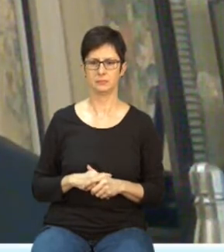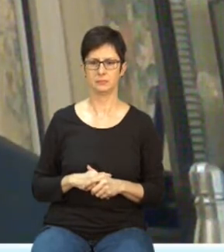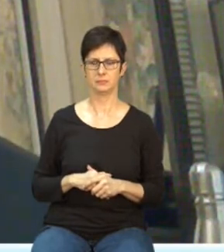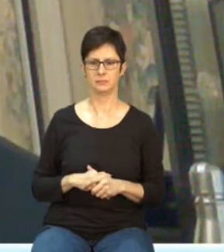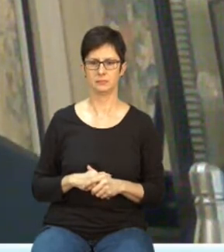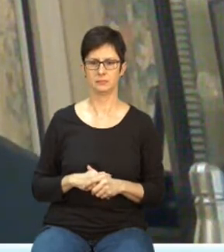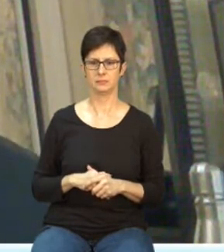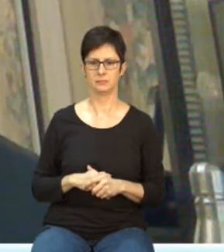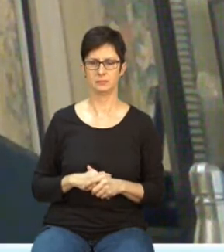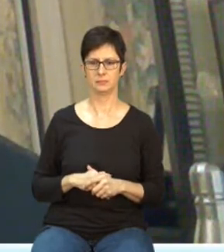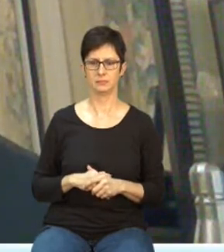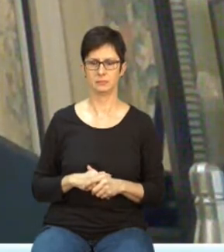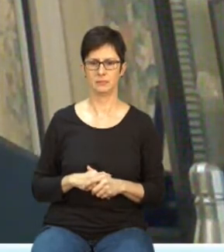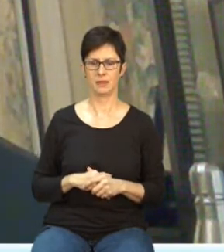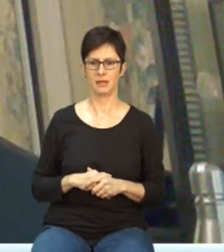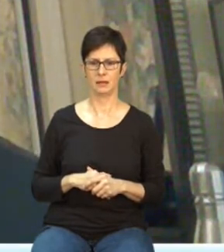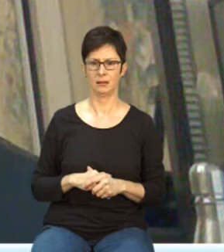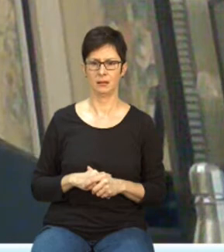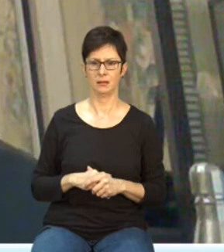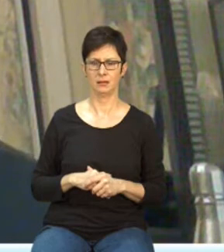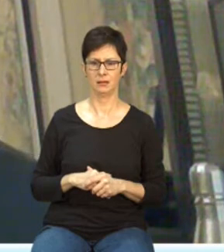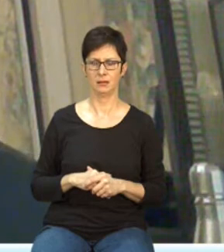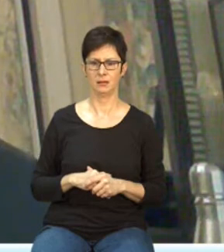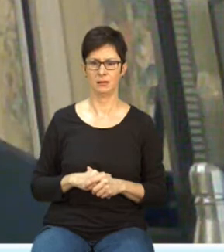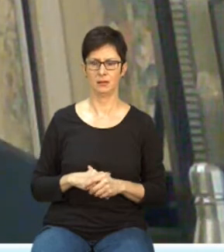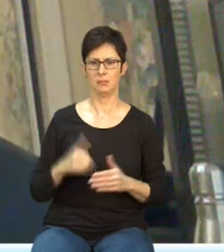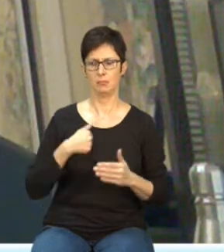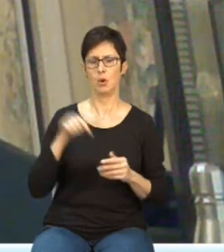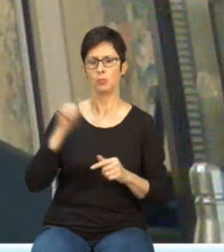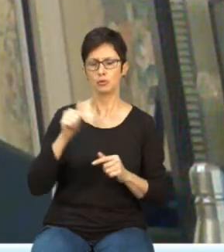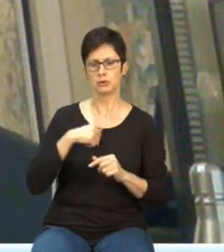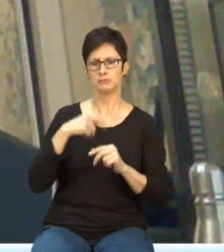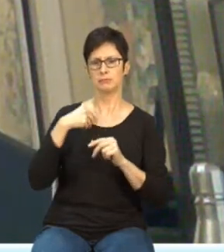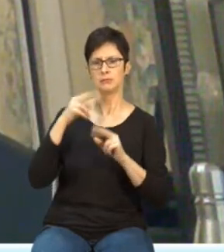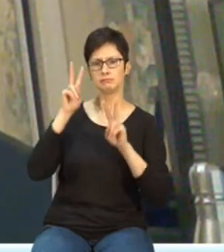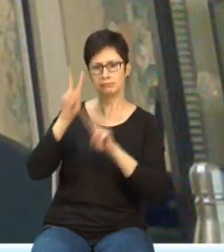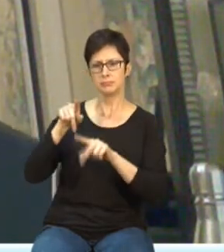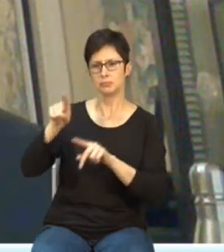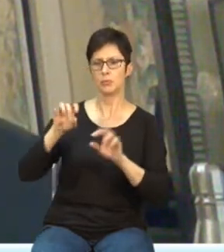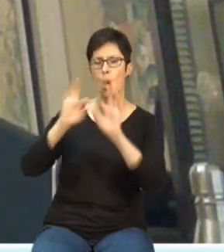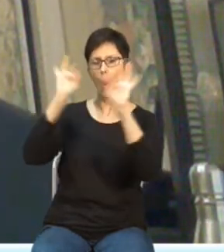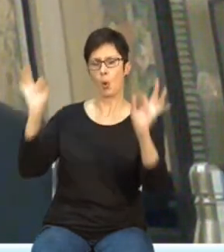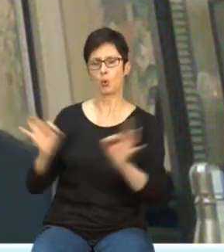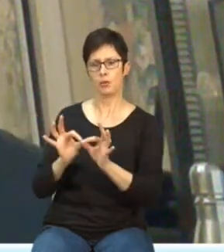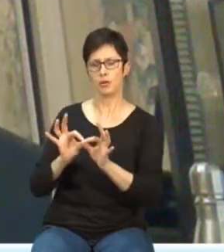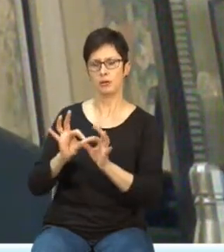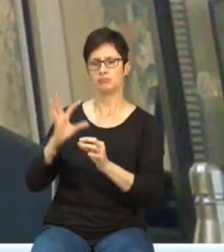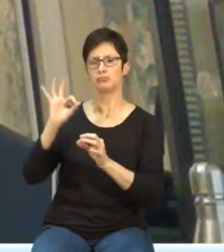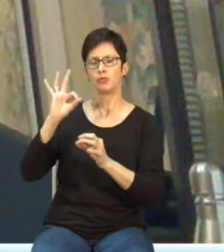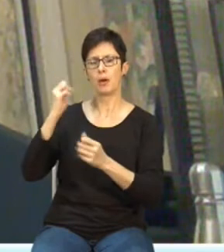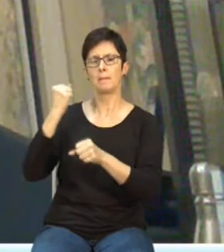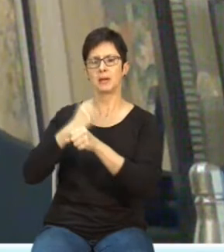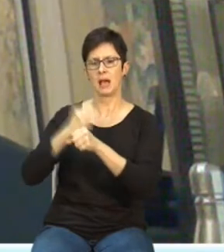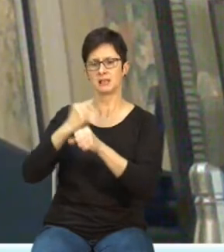a zatem musimy opierać się na ogólnym dorobku naukowym aby wyznaczać nasze